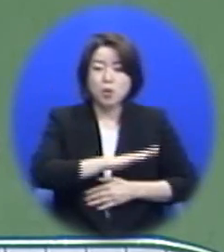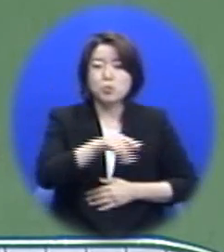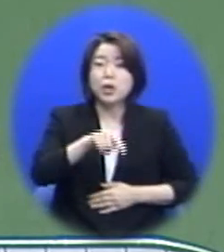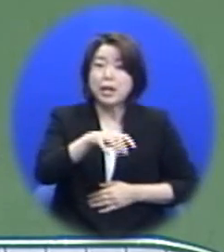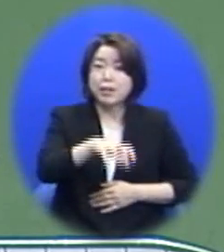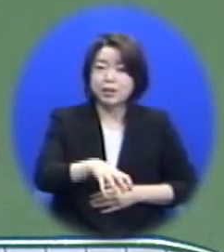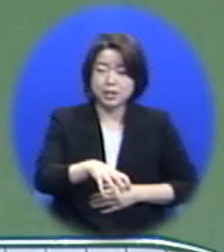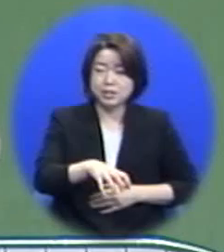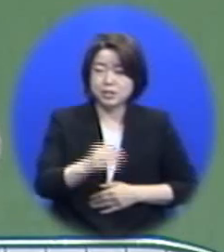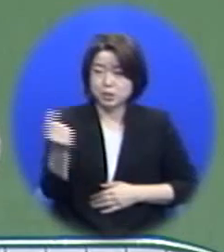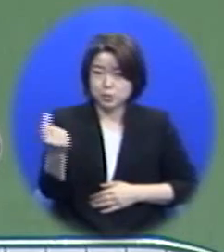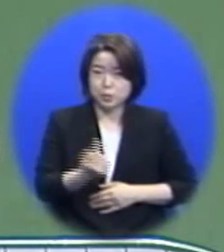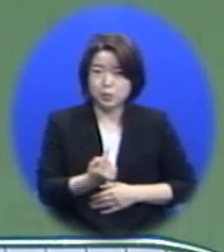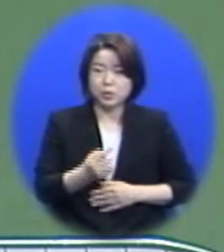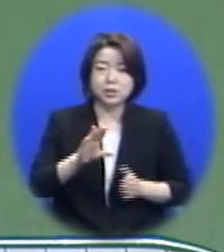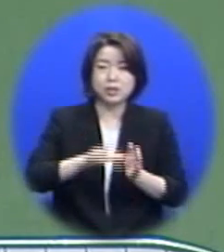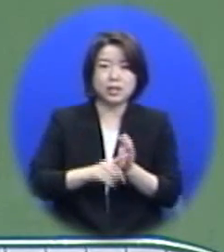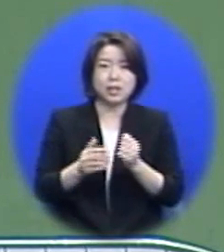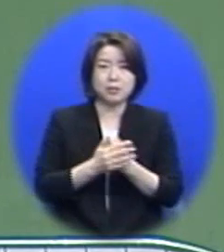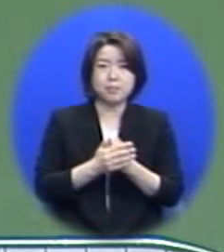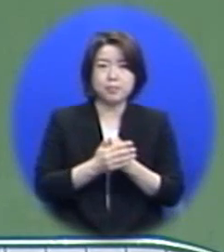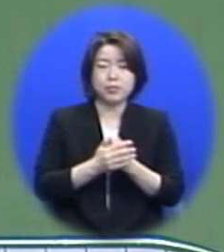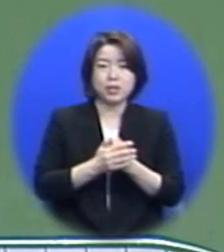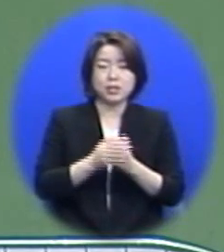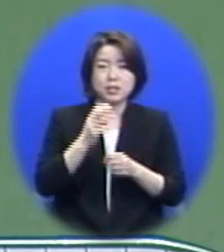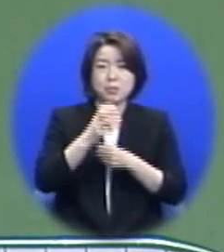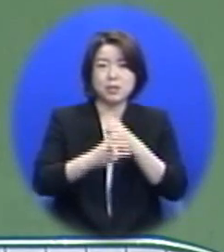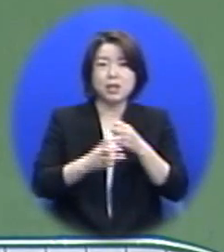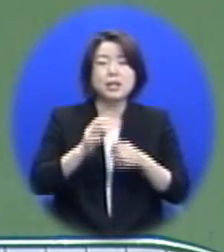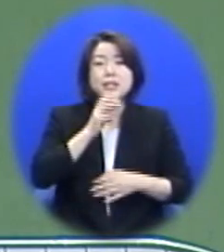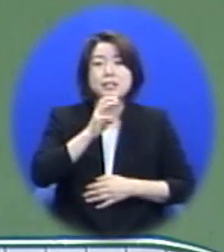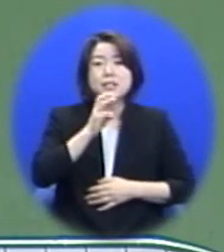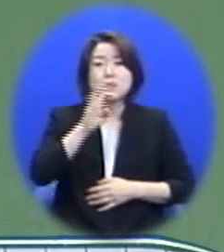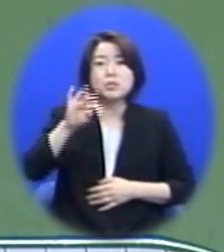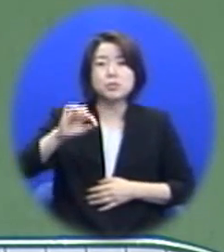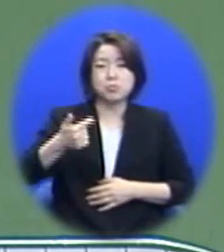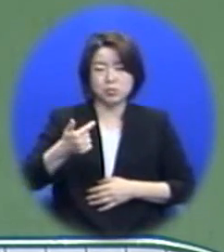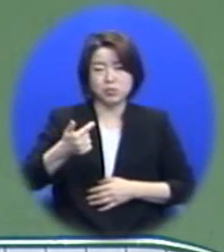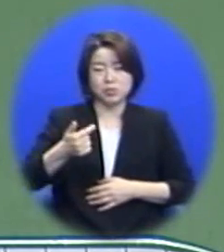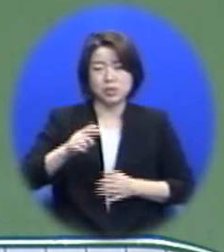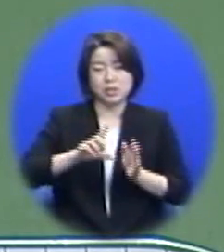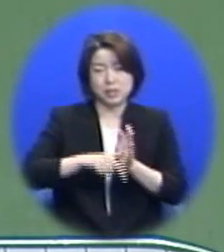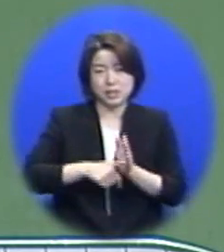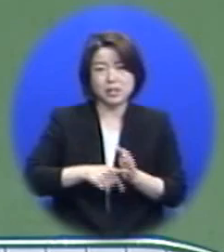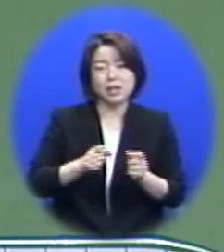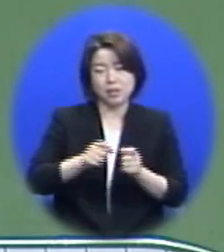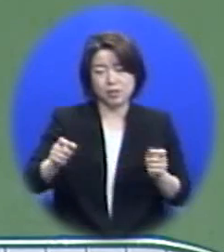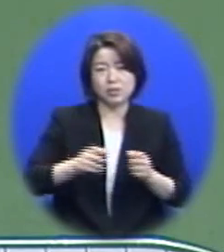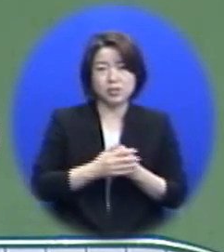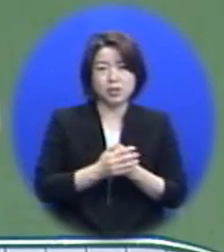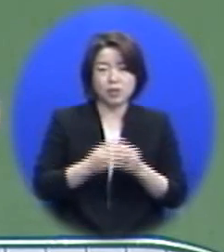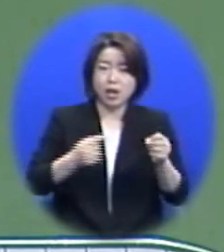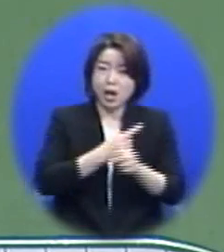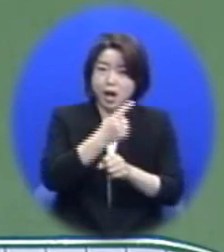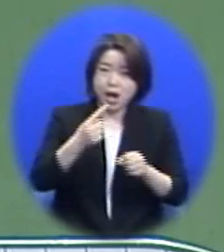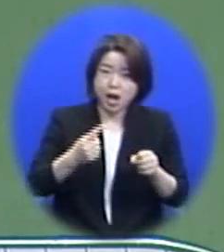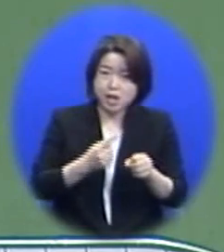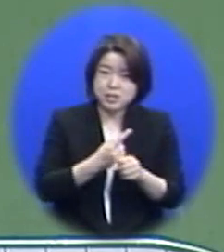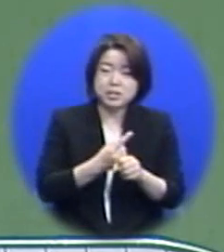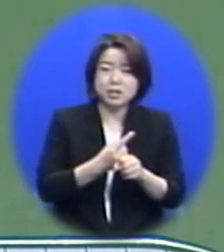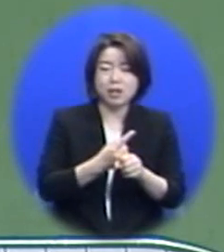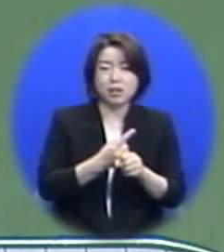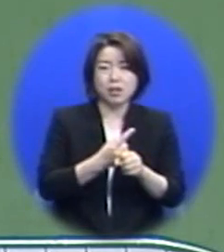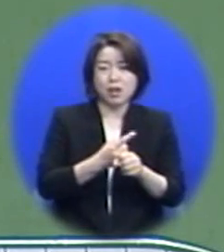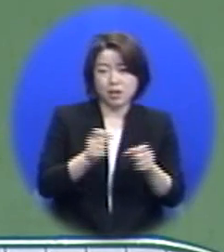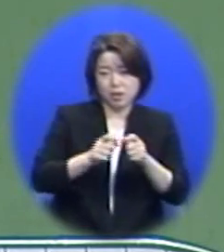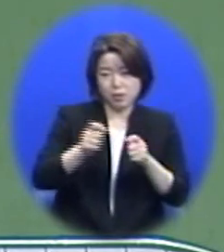식당까지 오는데 사실은 30분이 걸렸습니다 그근데 아까 한시간 걸려서 왔다고 그렇게 저희를 소개해